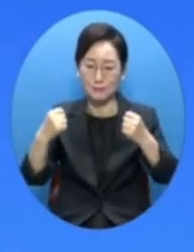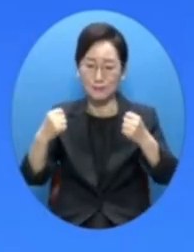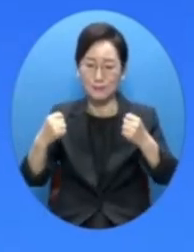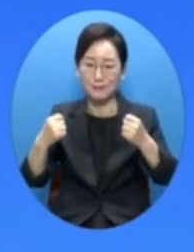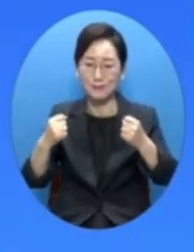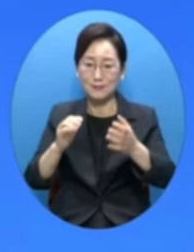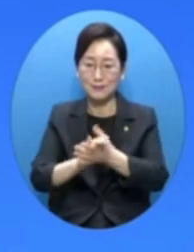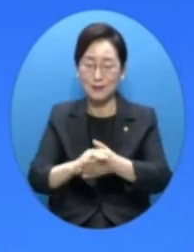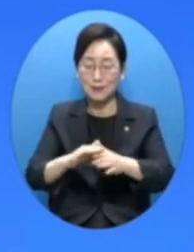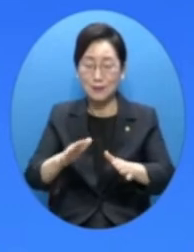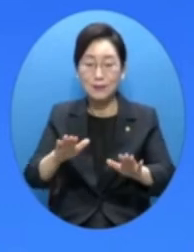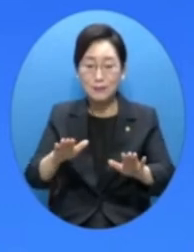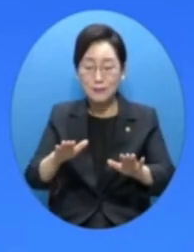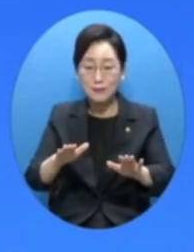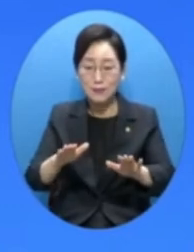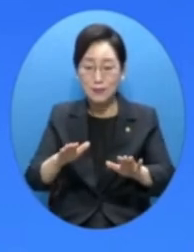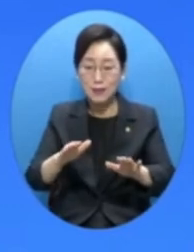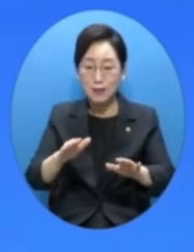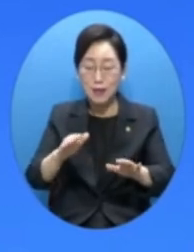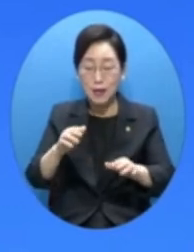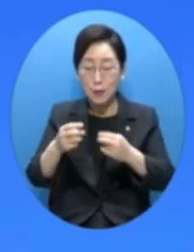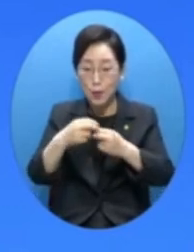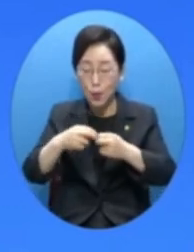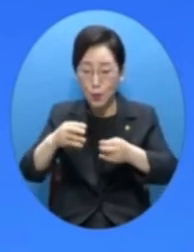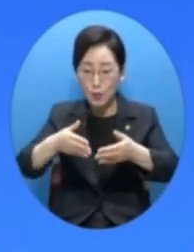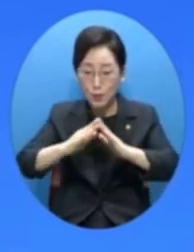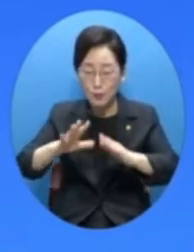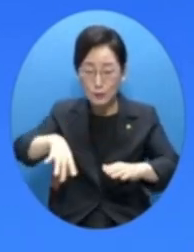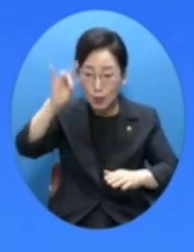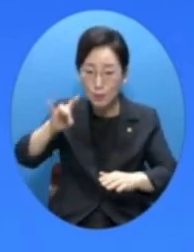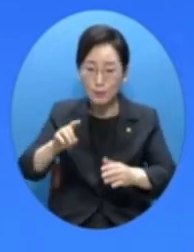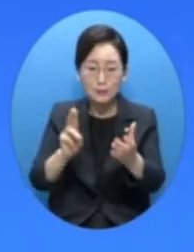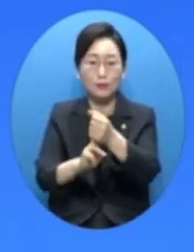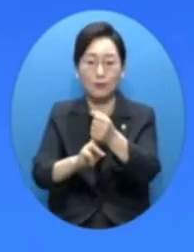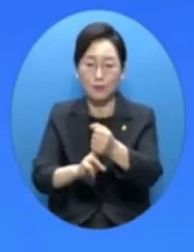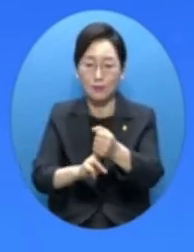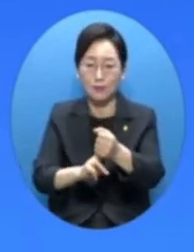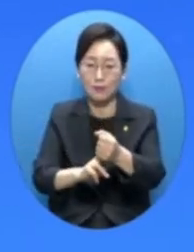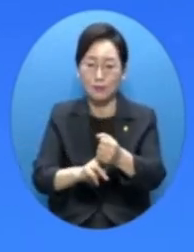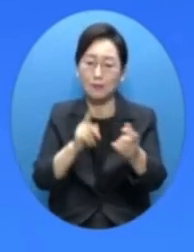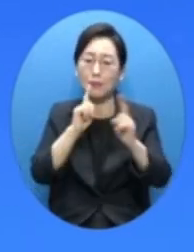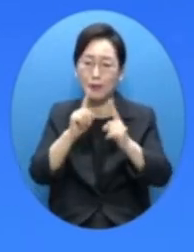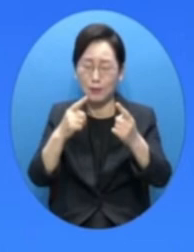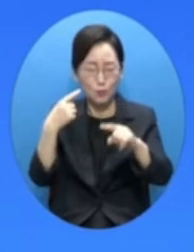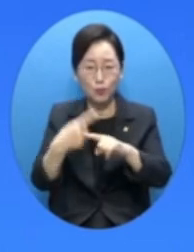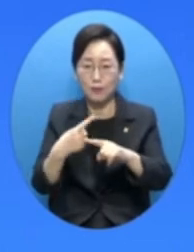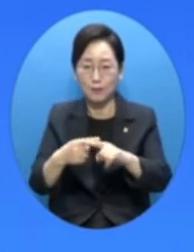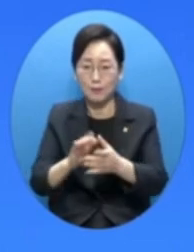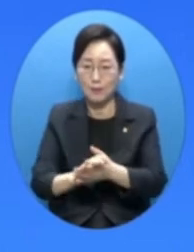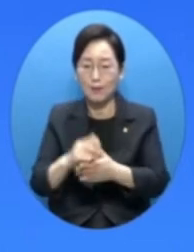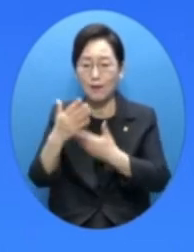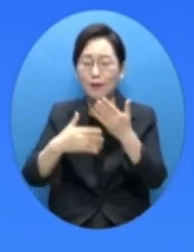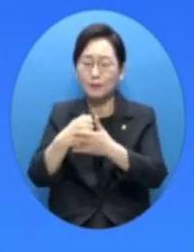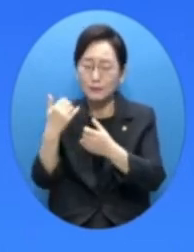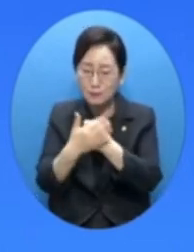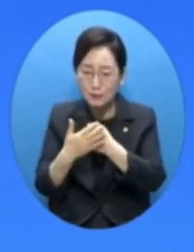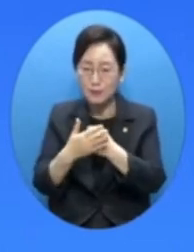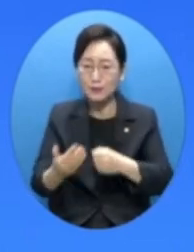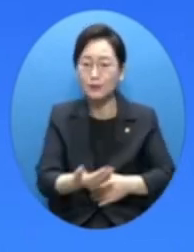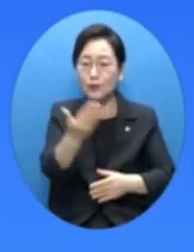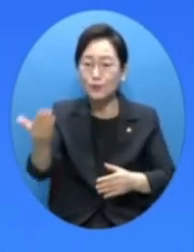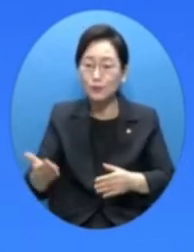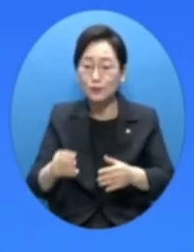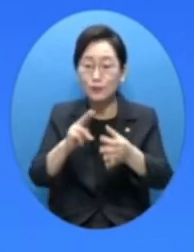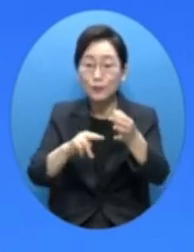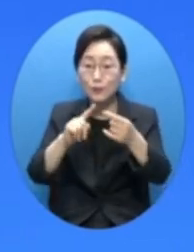그래서 이대목병 병원 생인으로 최대 기적으로 말할 정도로 하나님의 은혜가 임했습니다. 여러분, 우리 교회는 기도하는